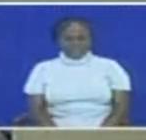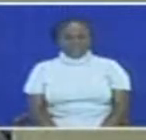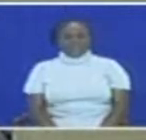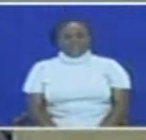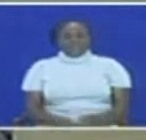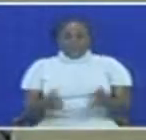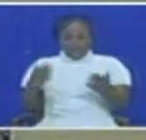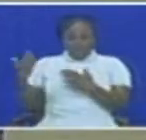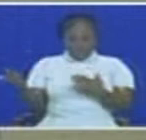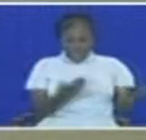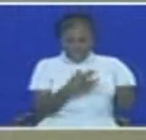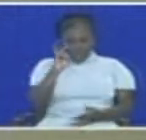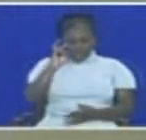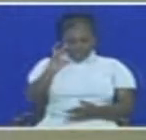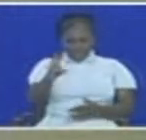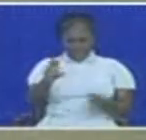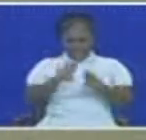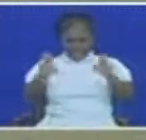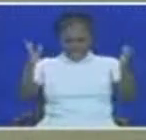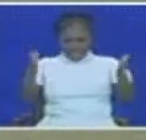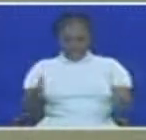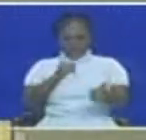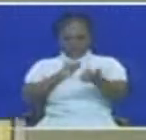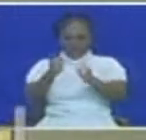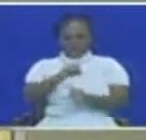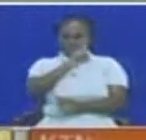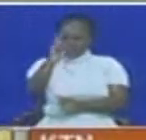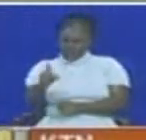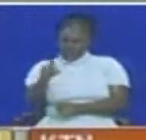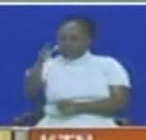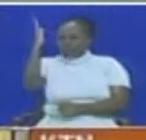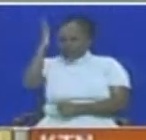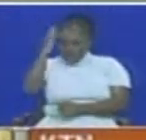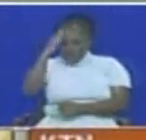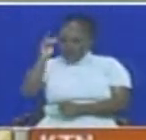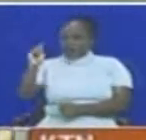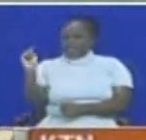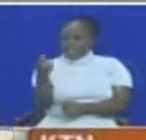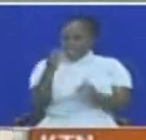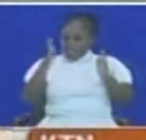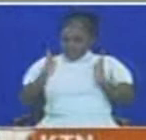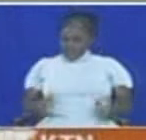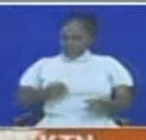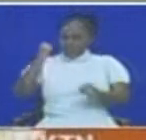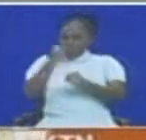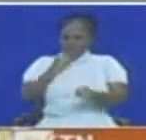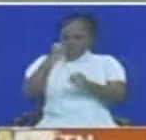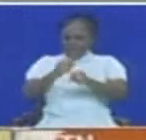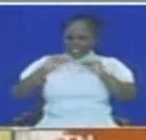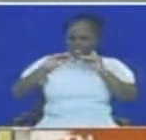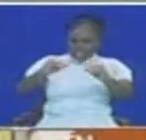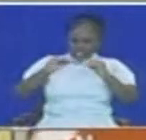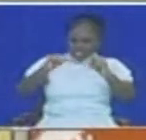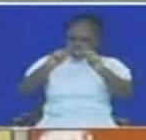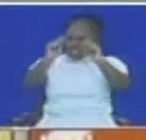Naam, karibu tena mtazamaji kwenye meza ya michezo. Je, unafahamu kuwa kuna Mkenya anayefanya kazi ya ukufunzi na klabu